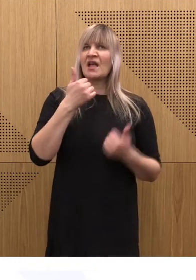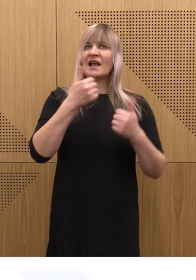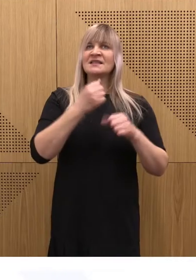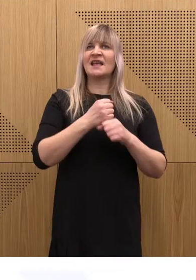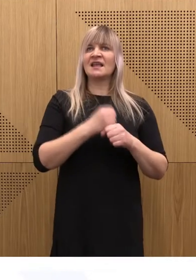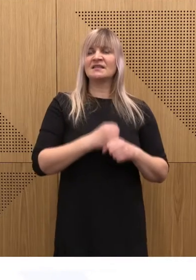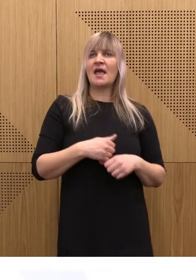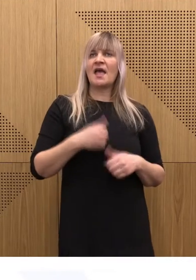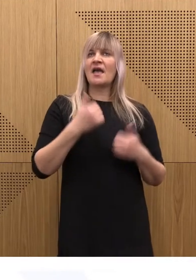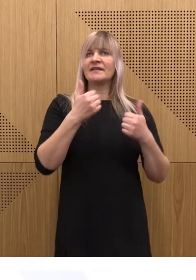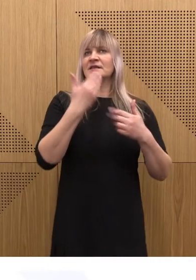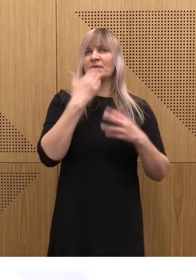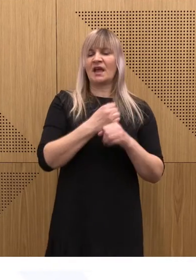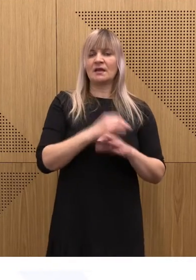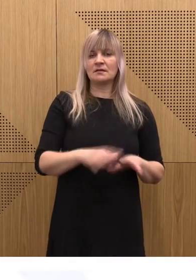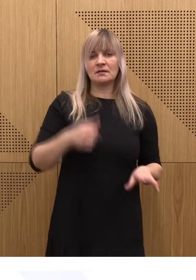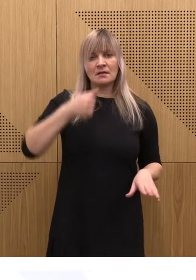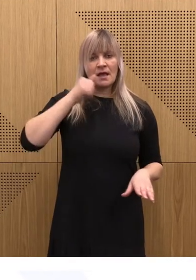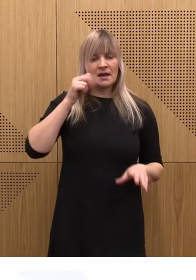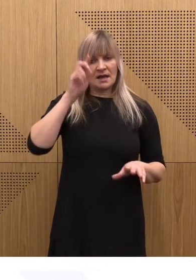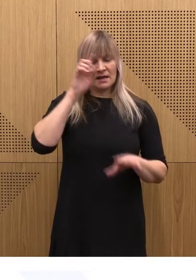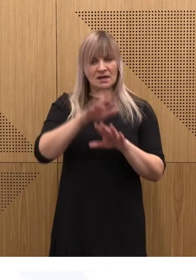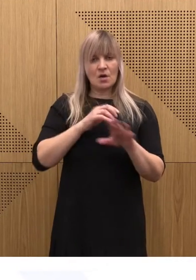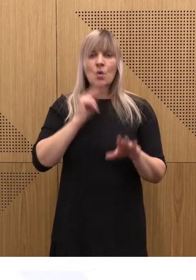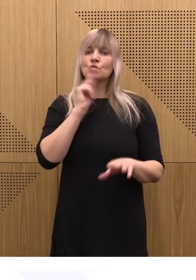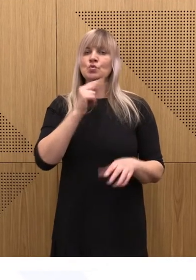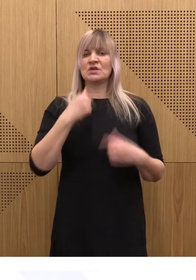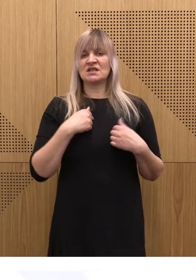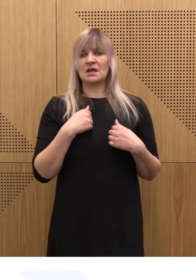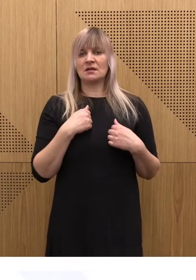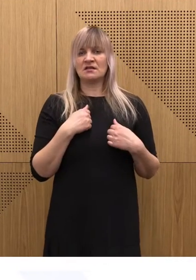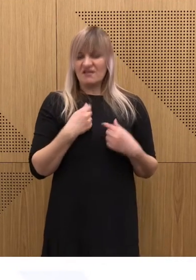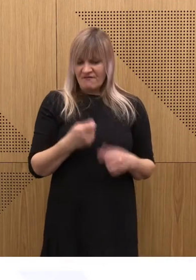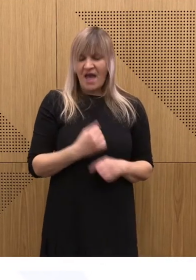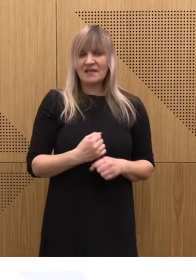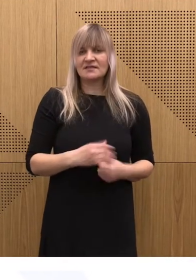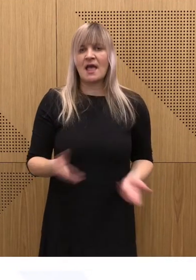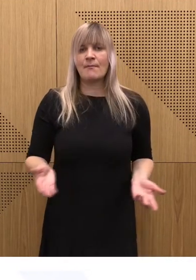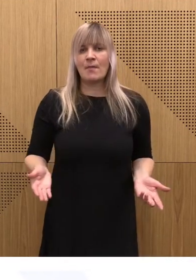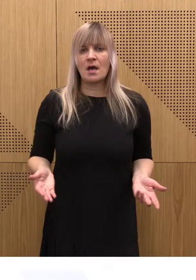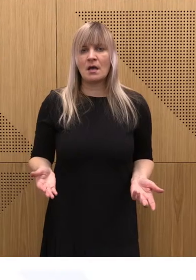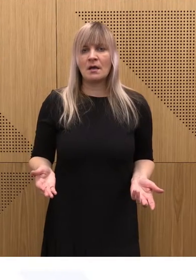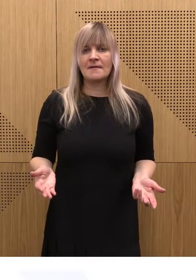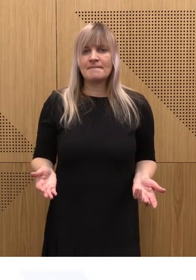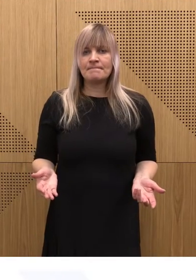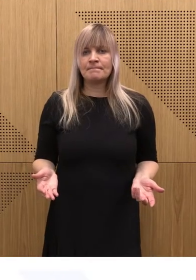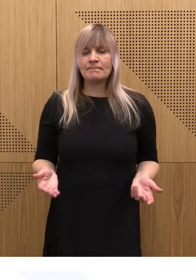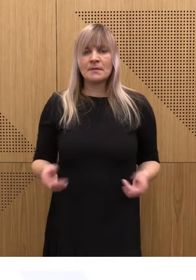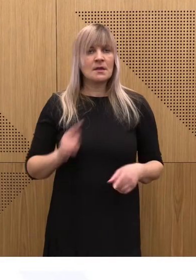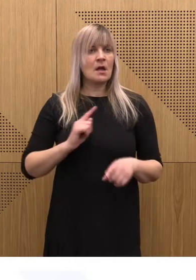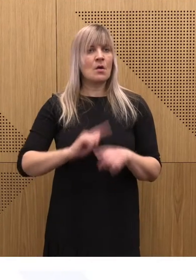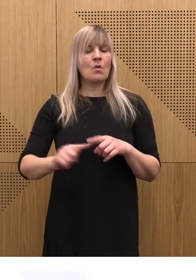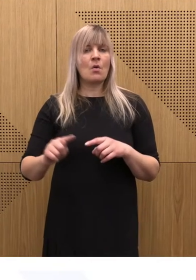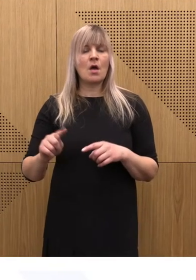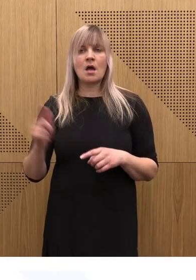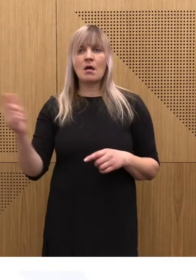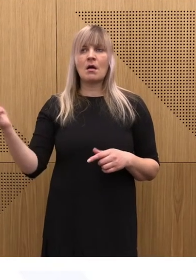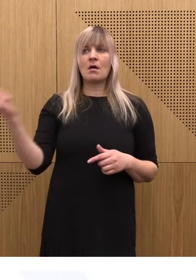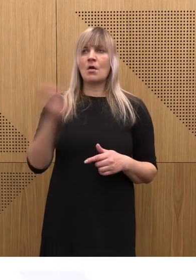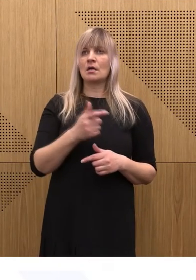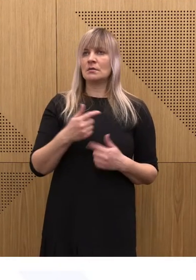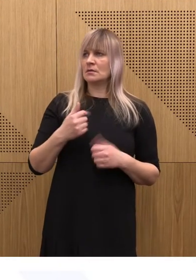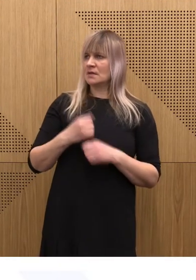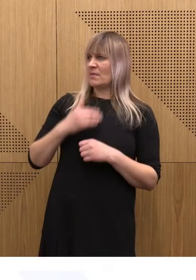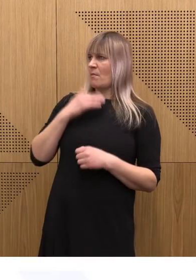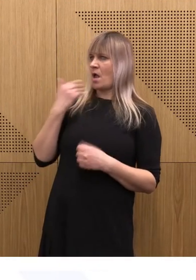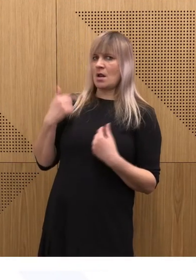hästi ja õigesti. Eile oli Riigikogus infotunnis põhisüüdistus see, et me teeme liiga vähe, noh siis kohe sinna otsa teisest küljest tuleb jutt, et me